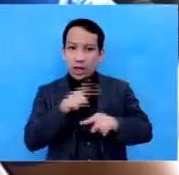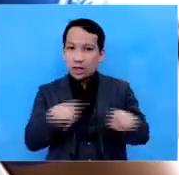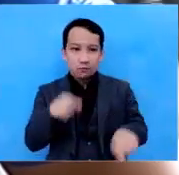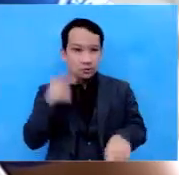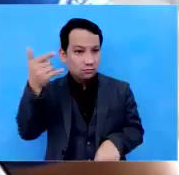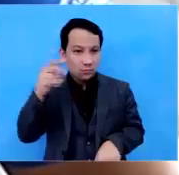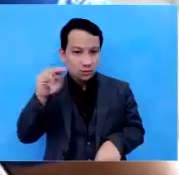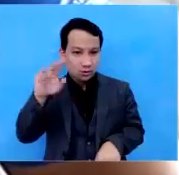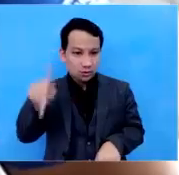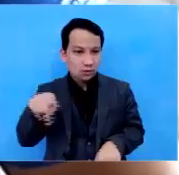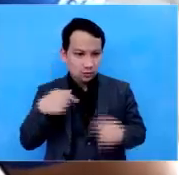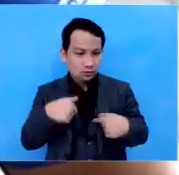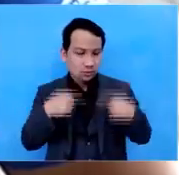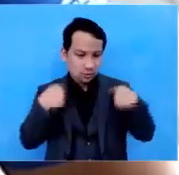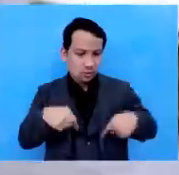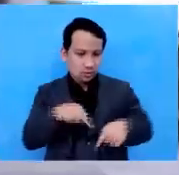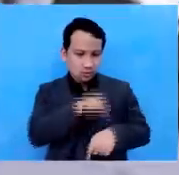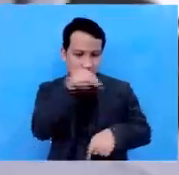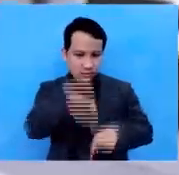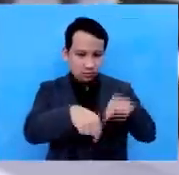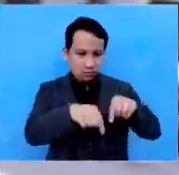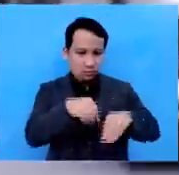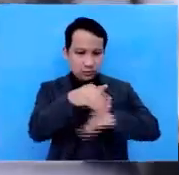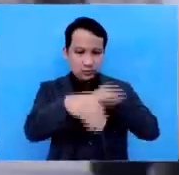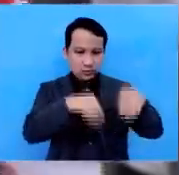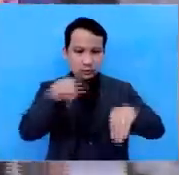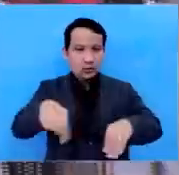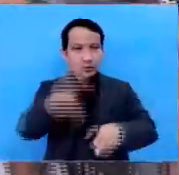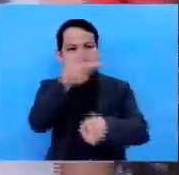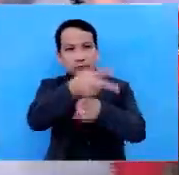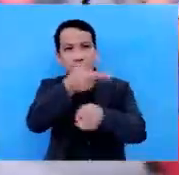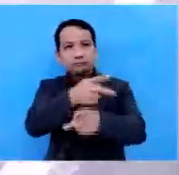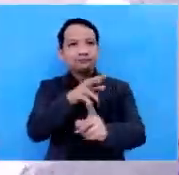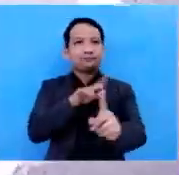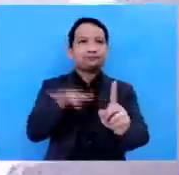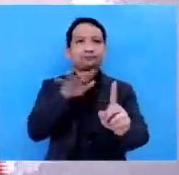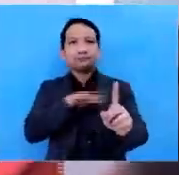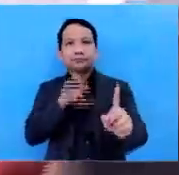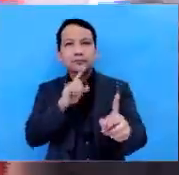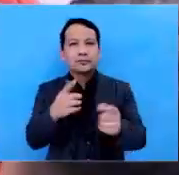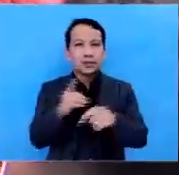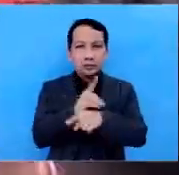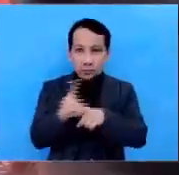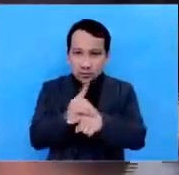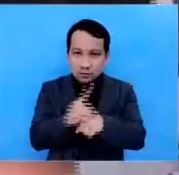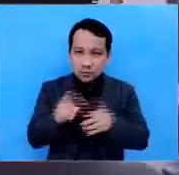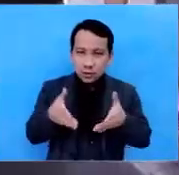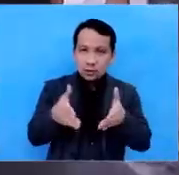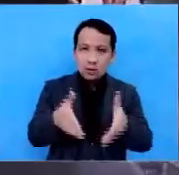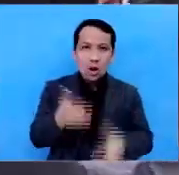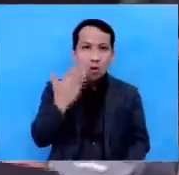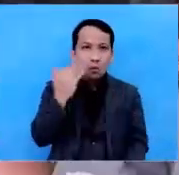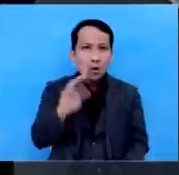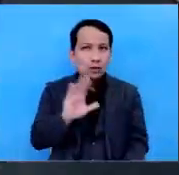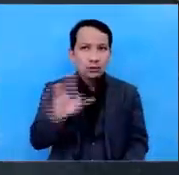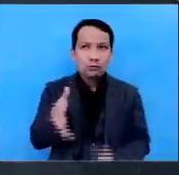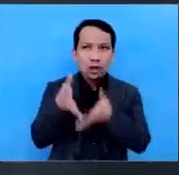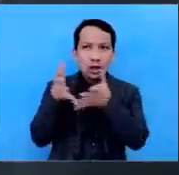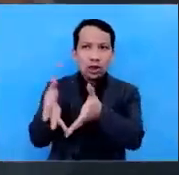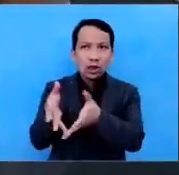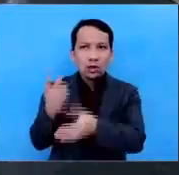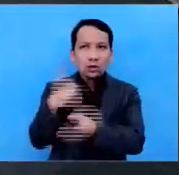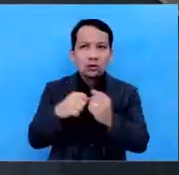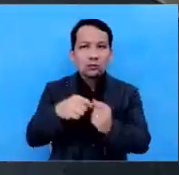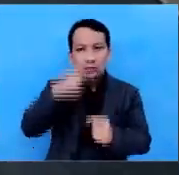with the physical enforcement just to maintain yung disiplina sa kalsada. Kasi hindi natin pwedeng pabayaang mamayagpag yung mga